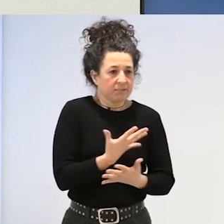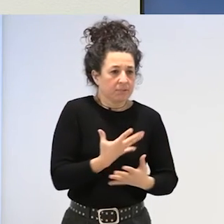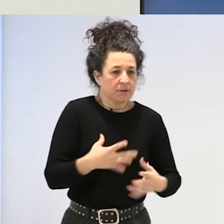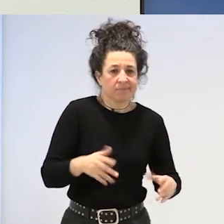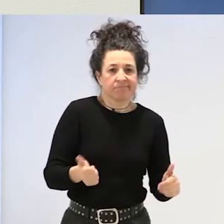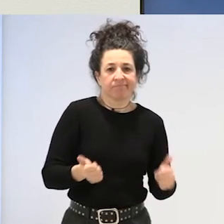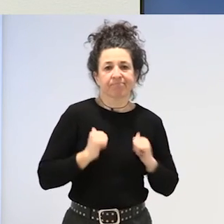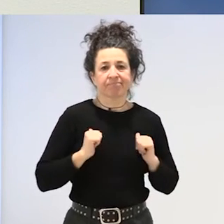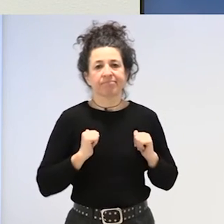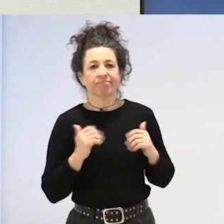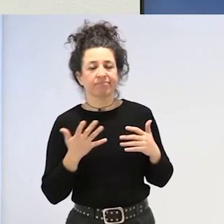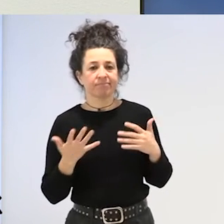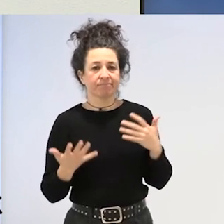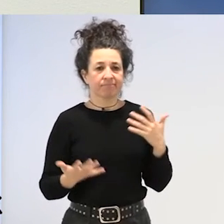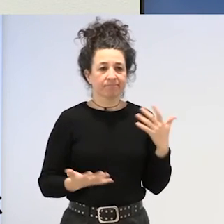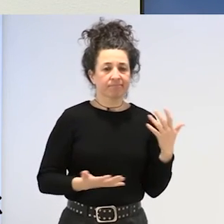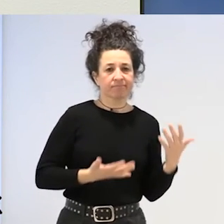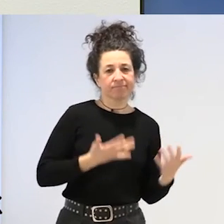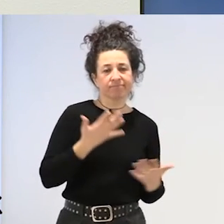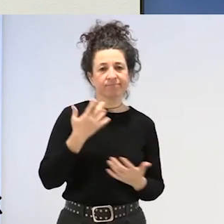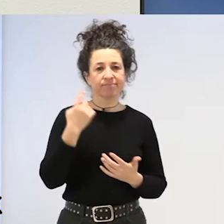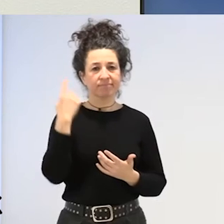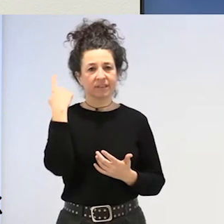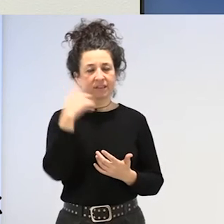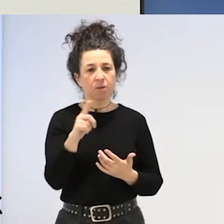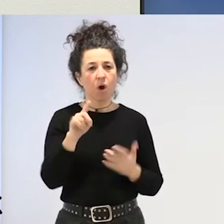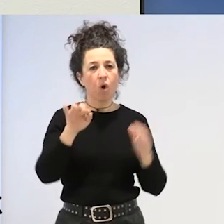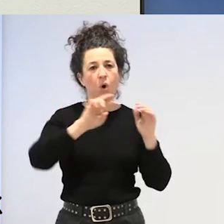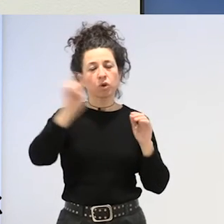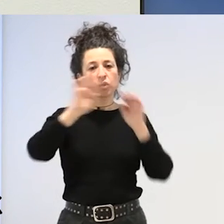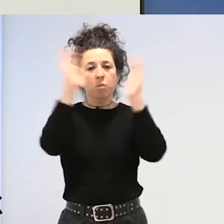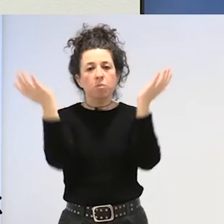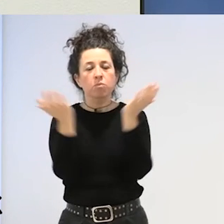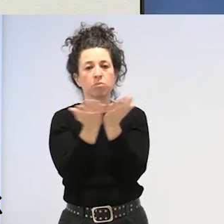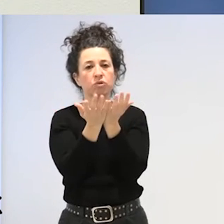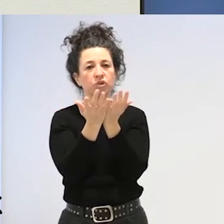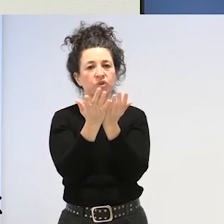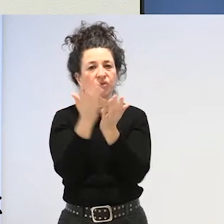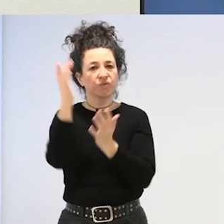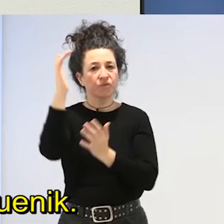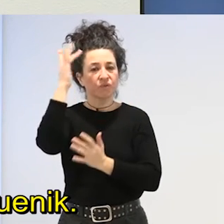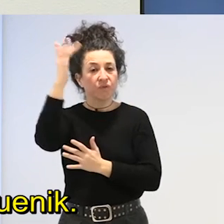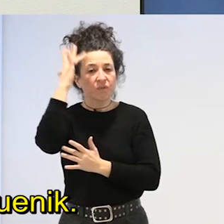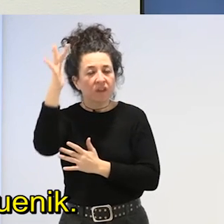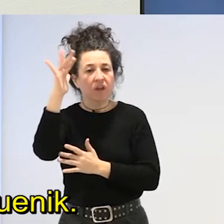badauden mundu, fikziozko munduak ondamendi horren gainetik